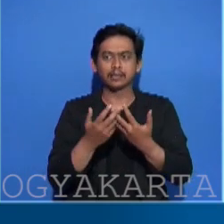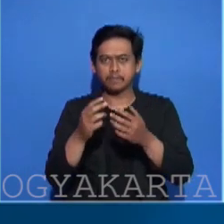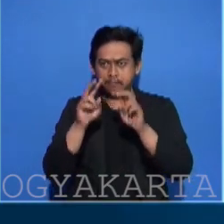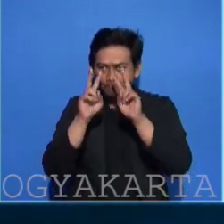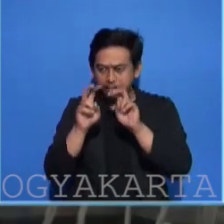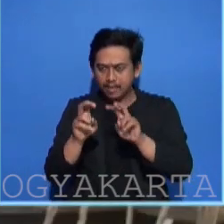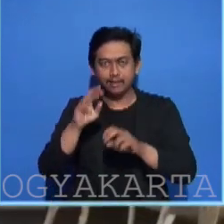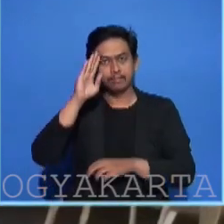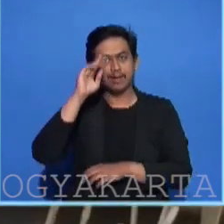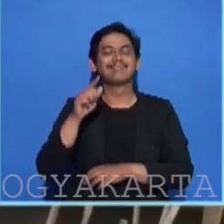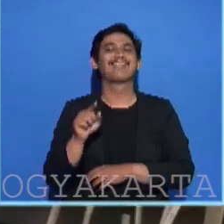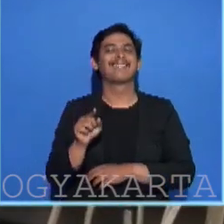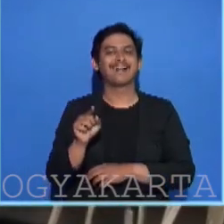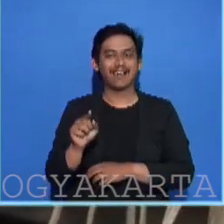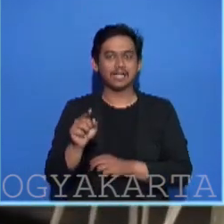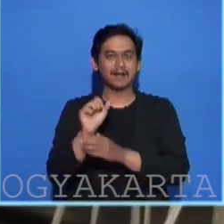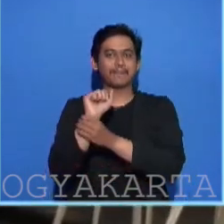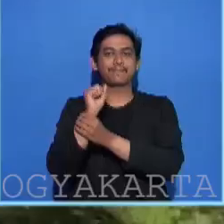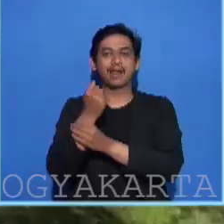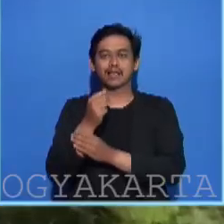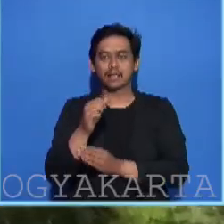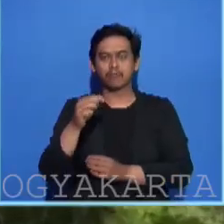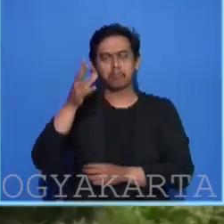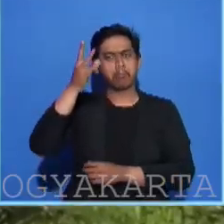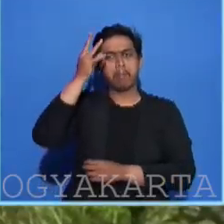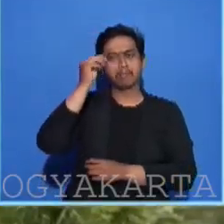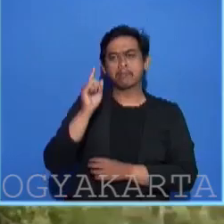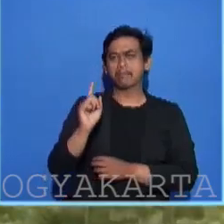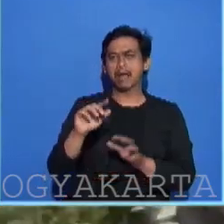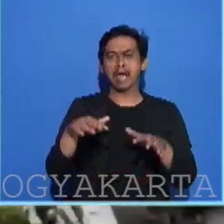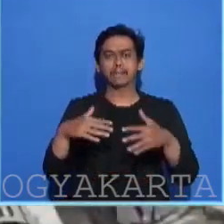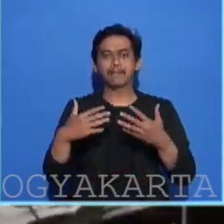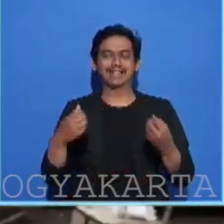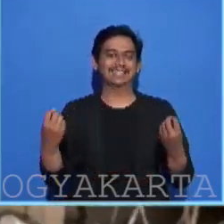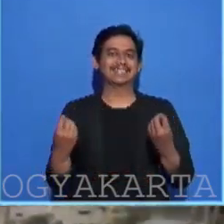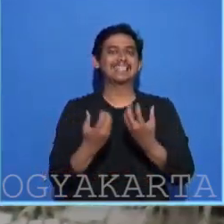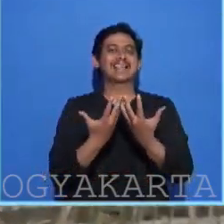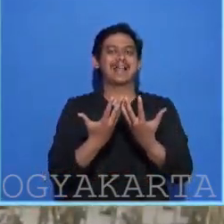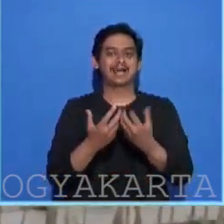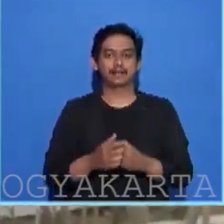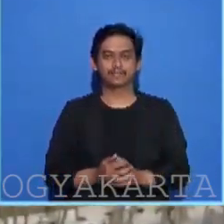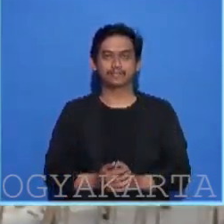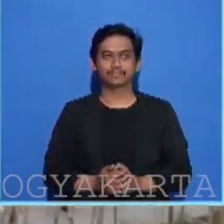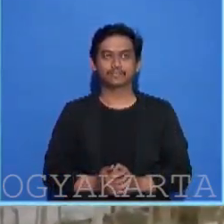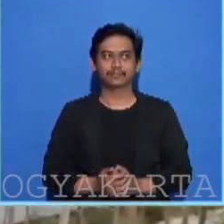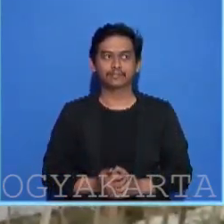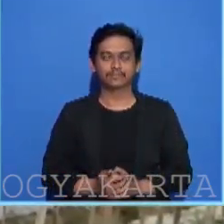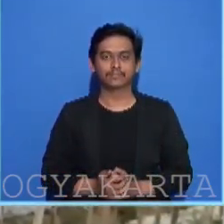Satlantas Polresta Magelang guna mengetahui penyebab pasti dari kejadian tersebut demikian Dian aditif